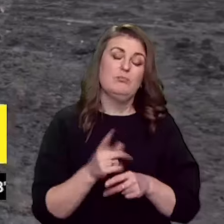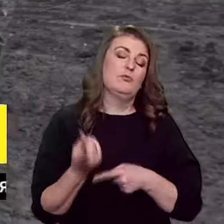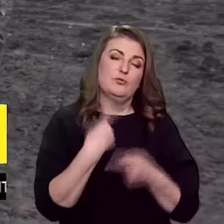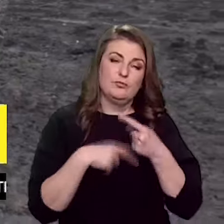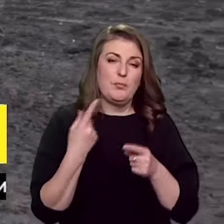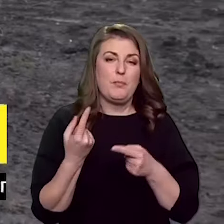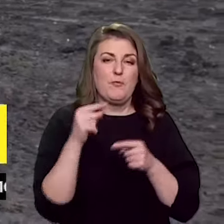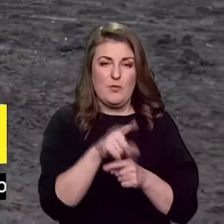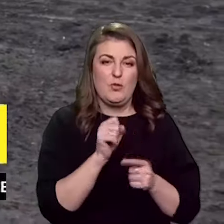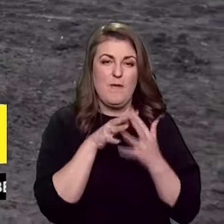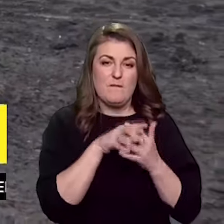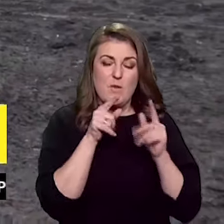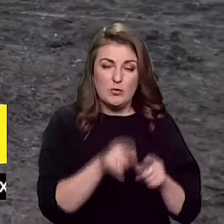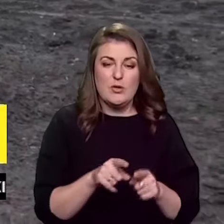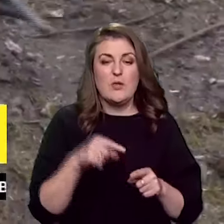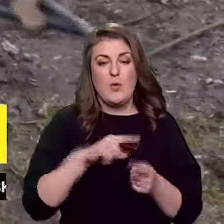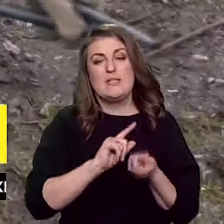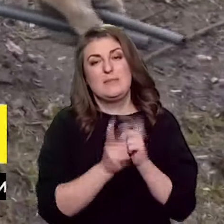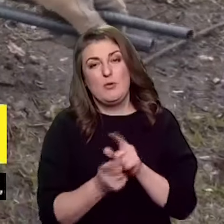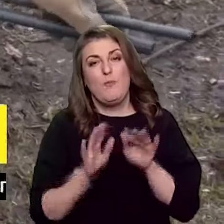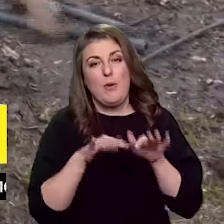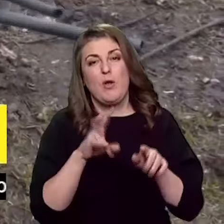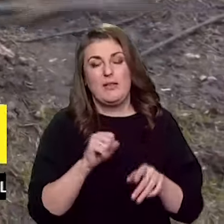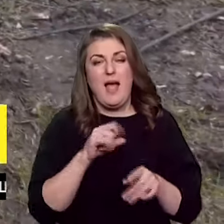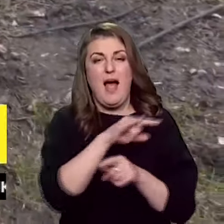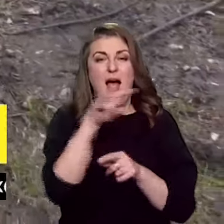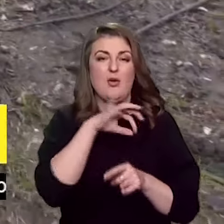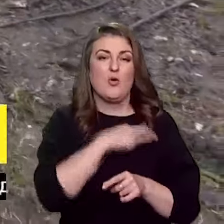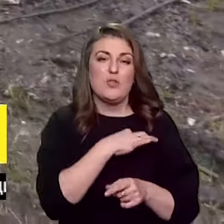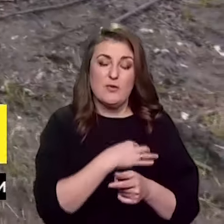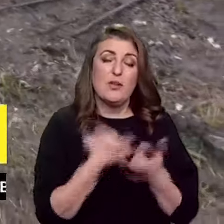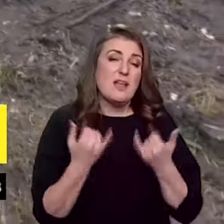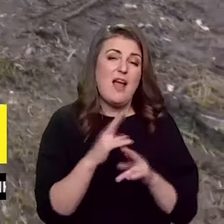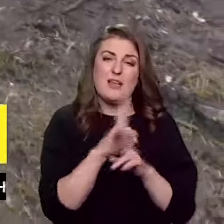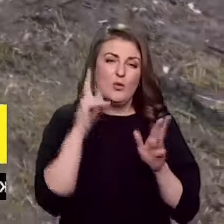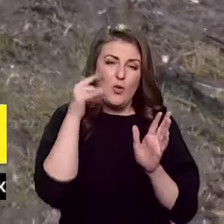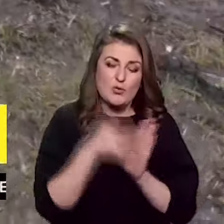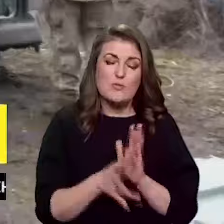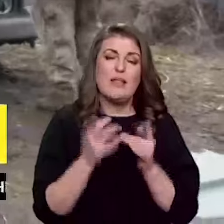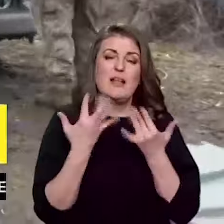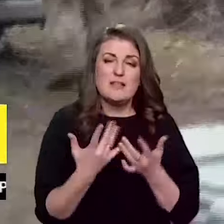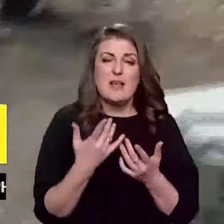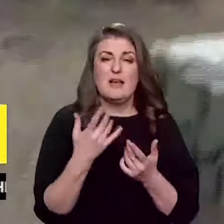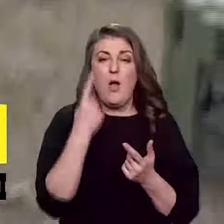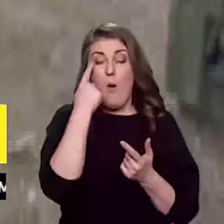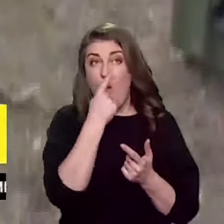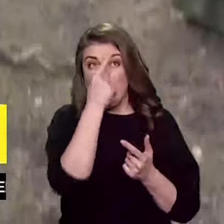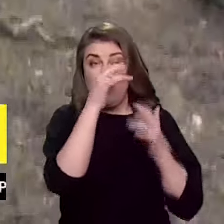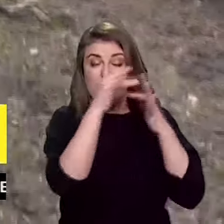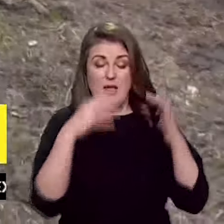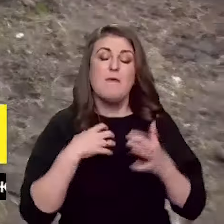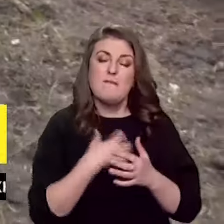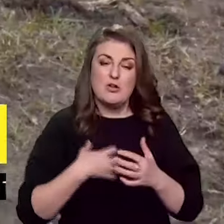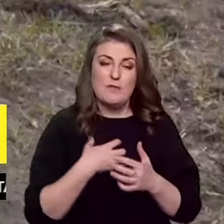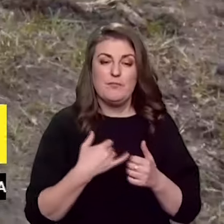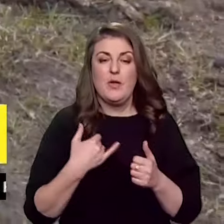вирішив повернутися до побратимів, тож змінив піхоту на аеророзвідку. Каже, зараз як ніхто розуміє, наскільки очі в небі важливі.